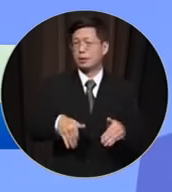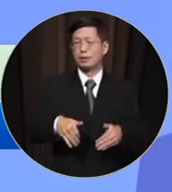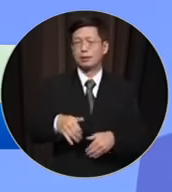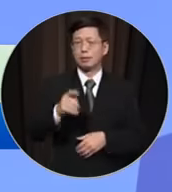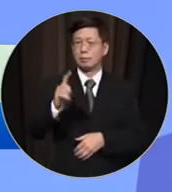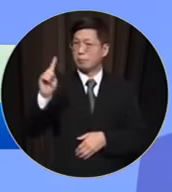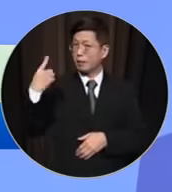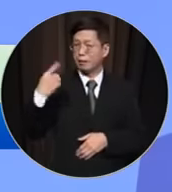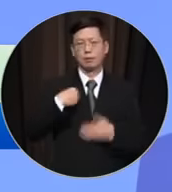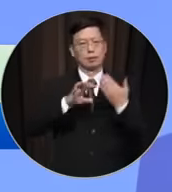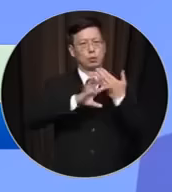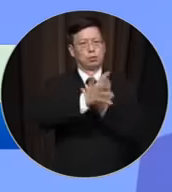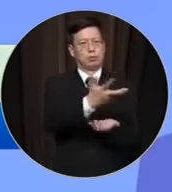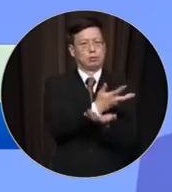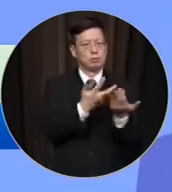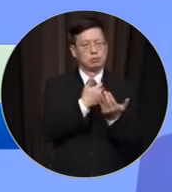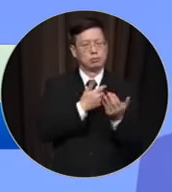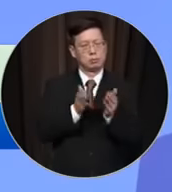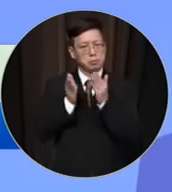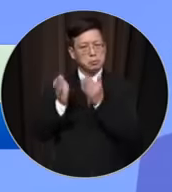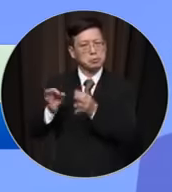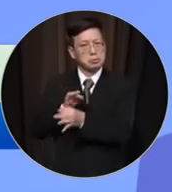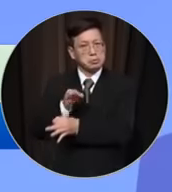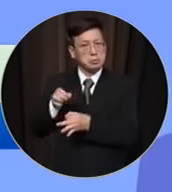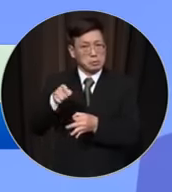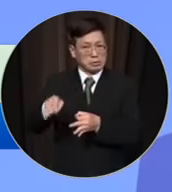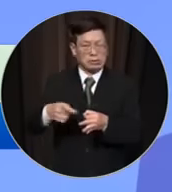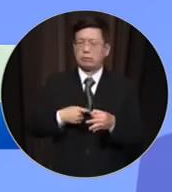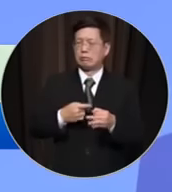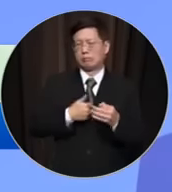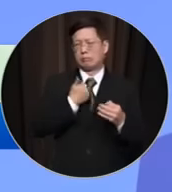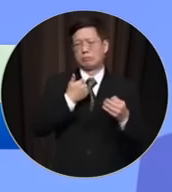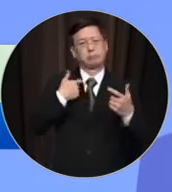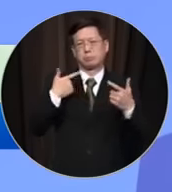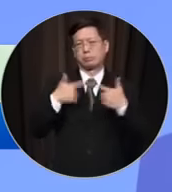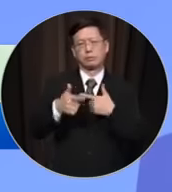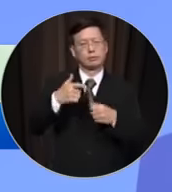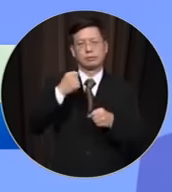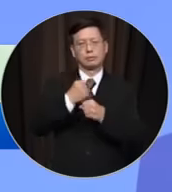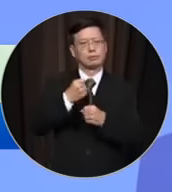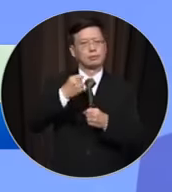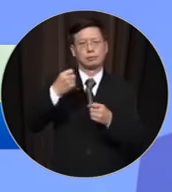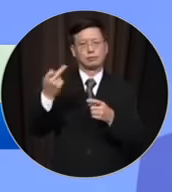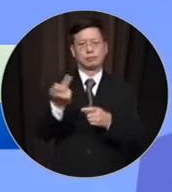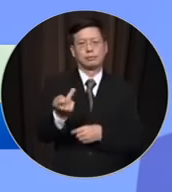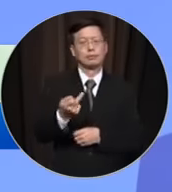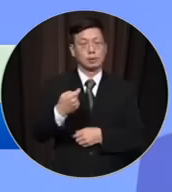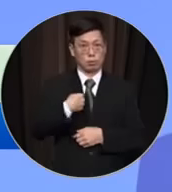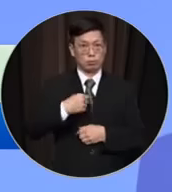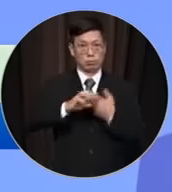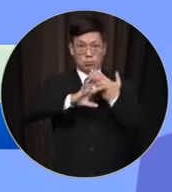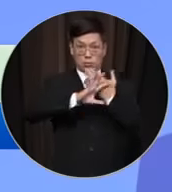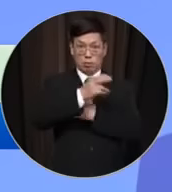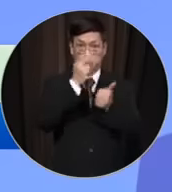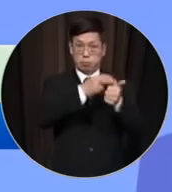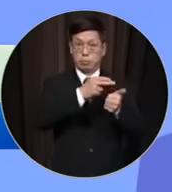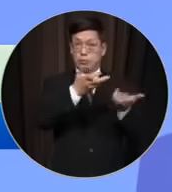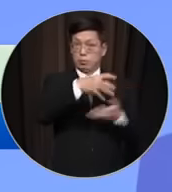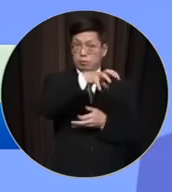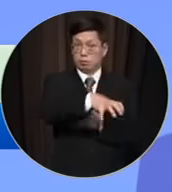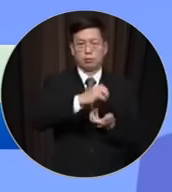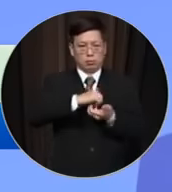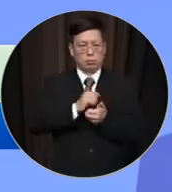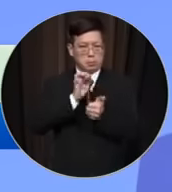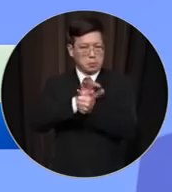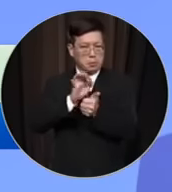因为我们外交工作对于这个经贸方面做得不够好。所以我们主张所有的外管必须要协助